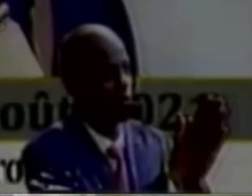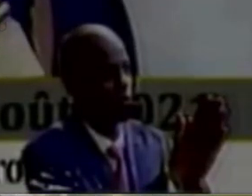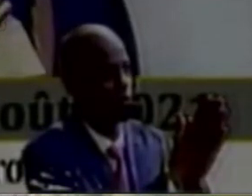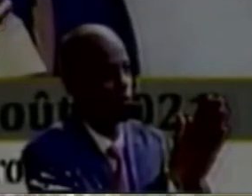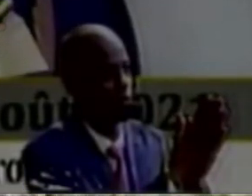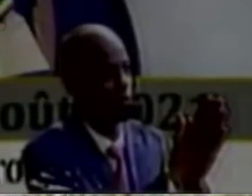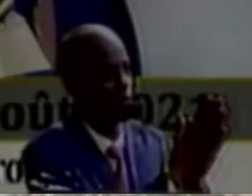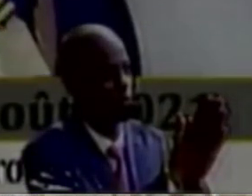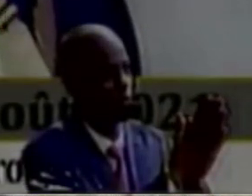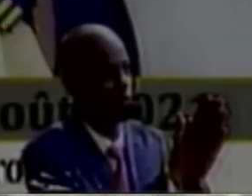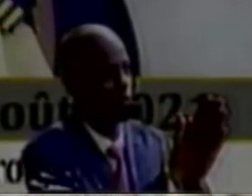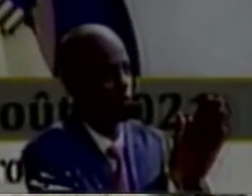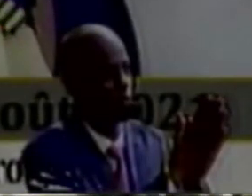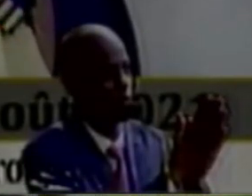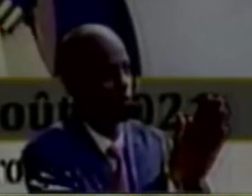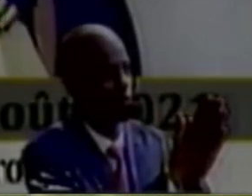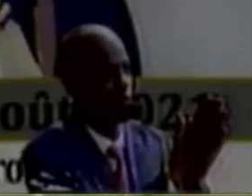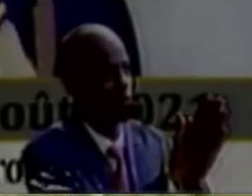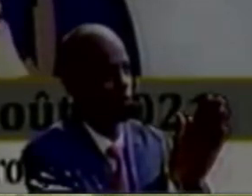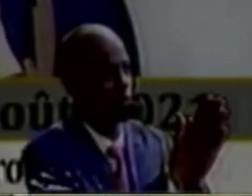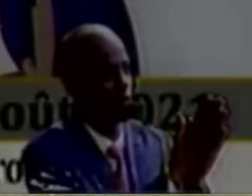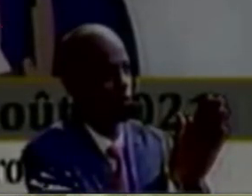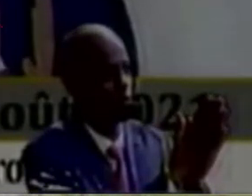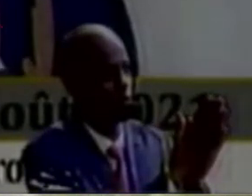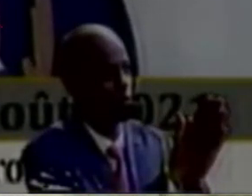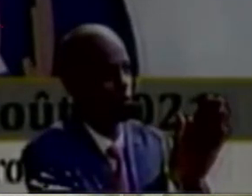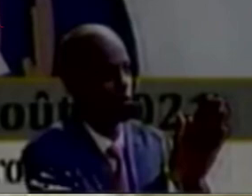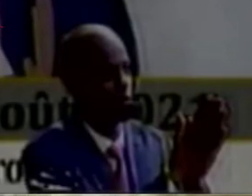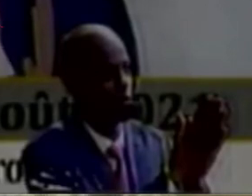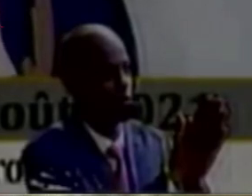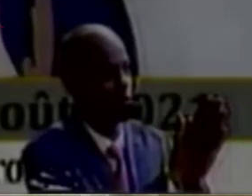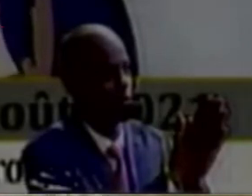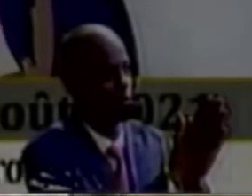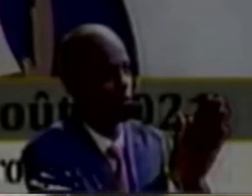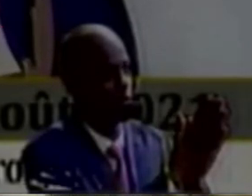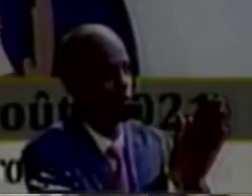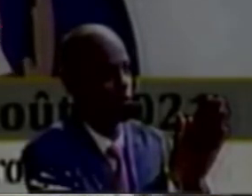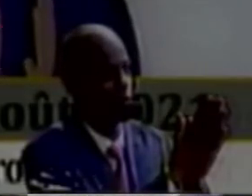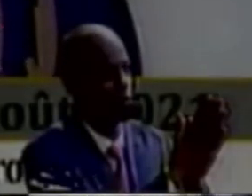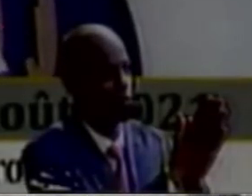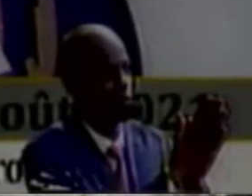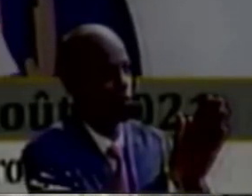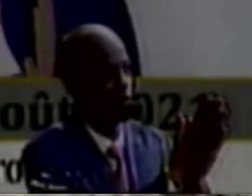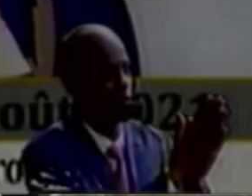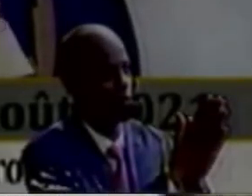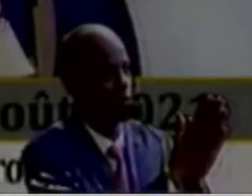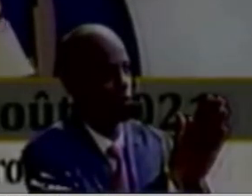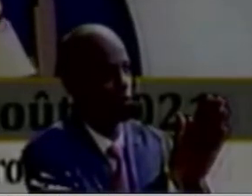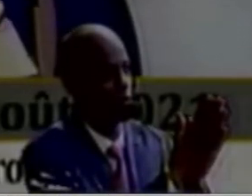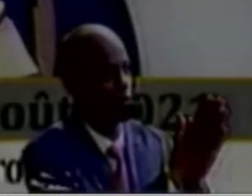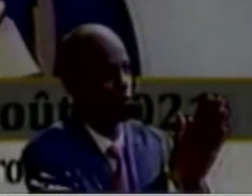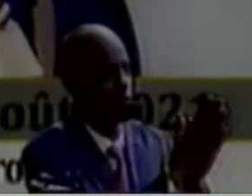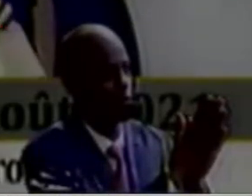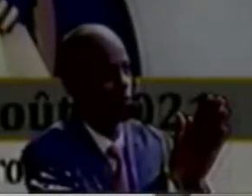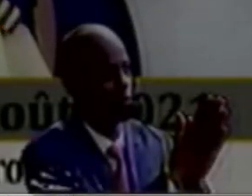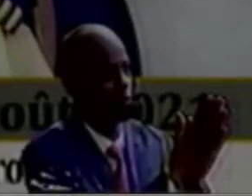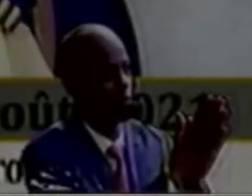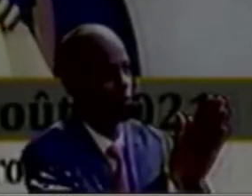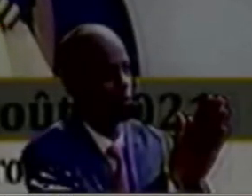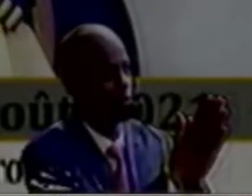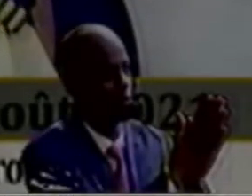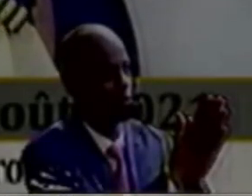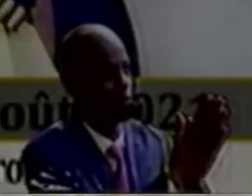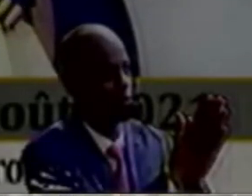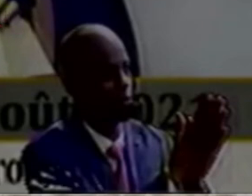CRO pour prendre information que moun ça va bay équipe là et y a pas cheminer information à équipe là. Nous capable